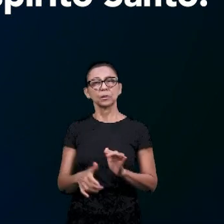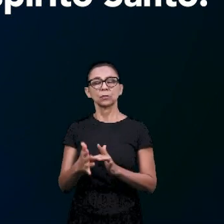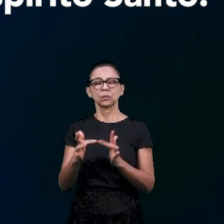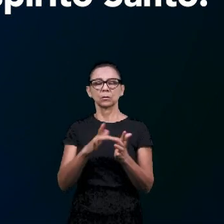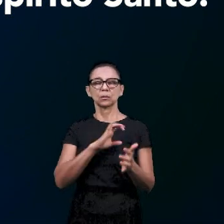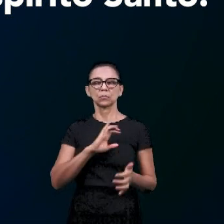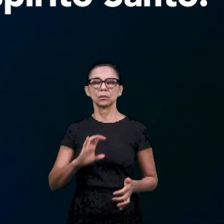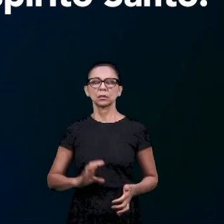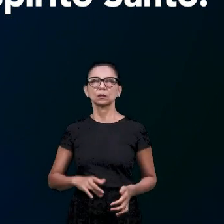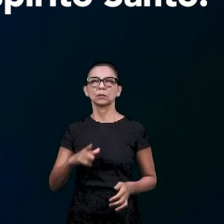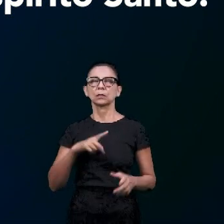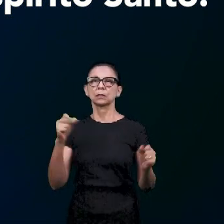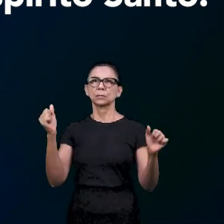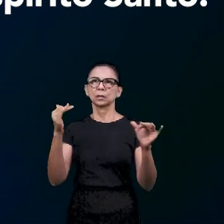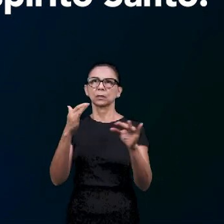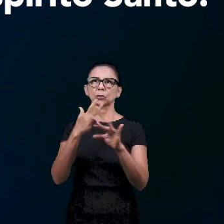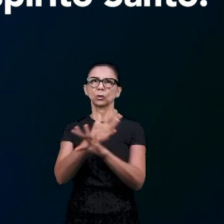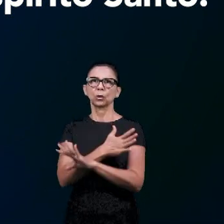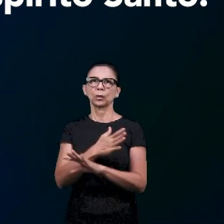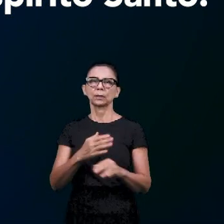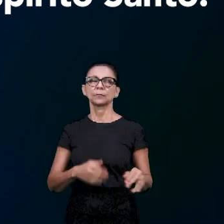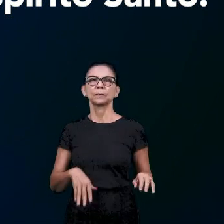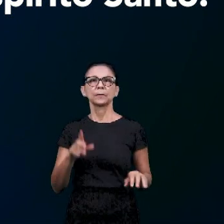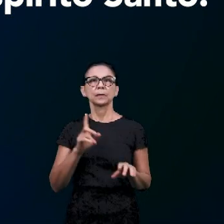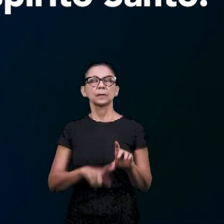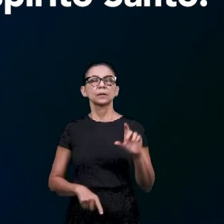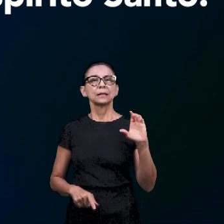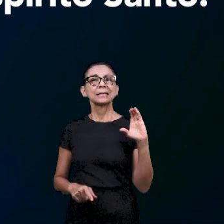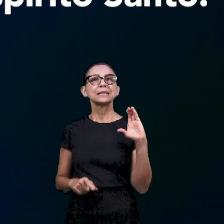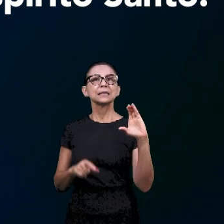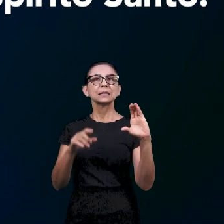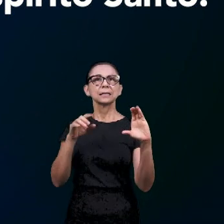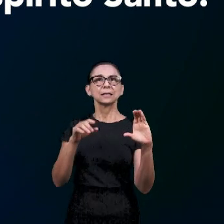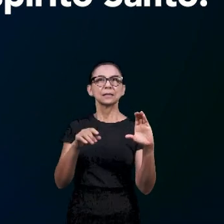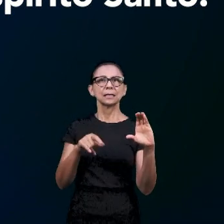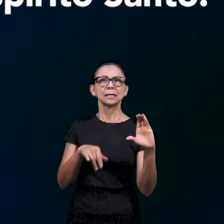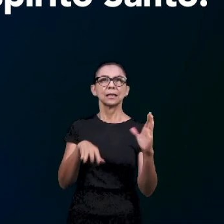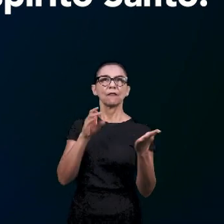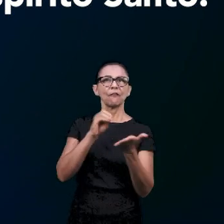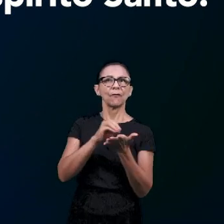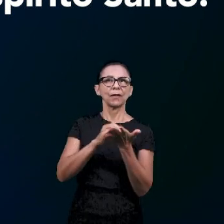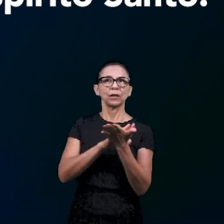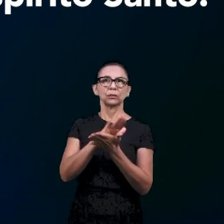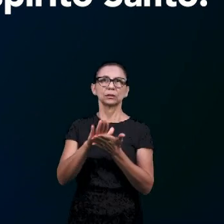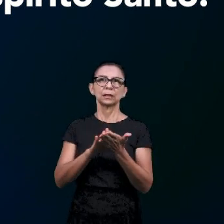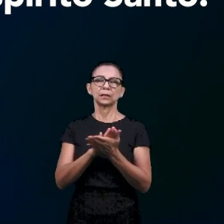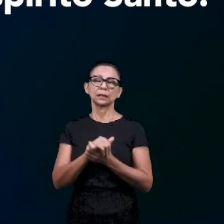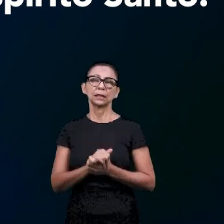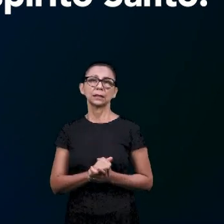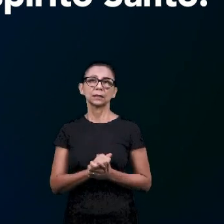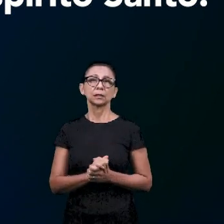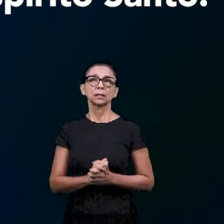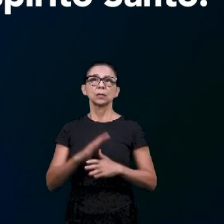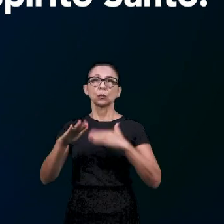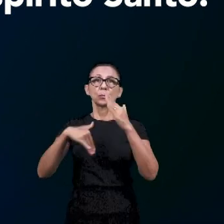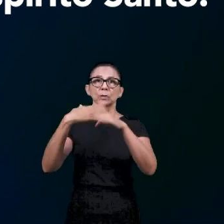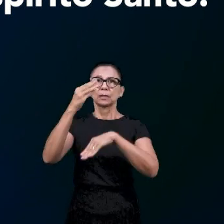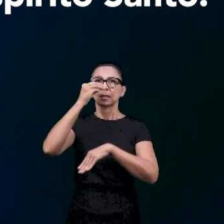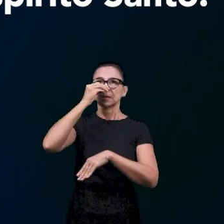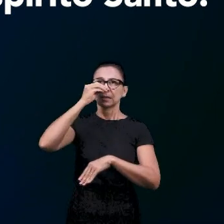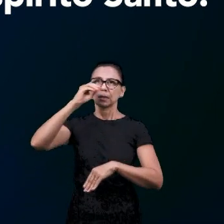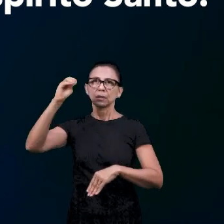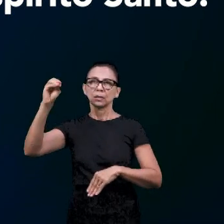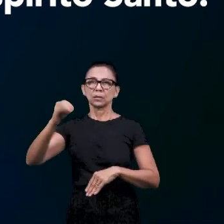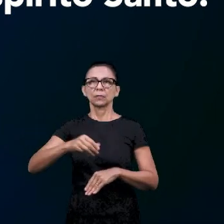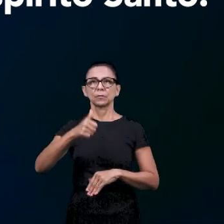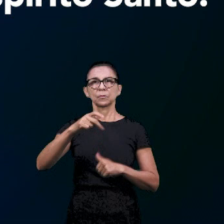gloire. C'est, je ne manque de rien. Cela nous parle du Roger au processus et nous retrouvons